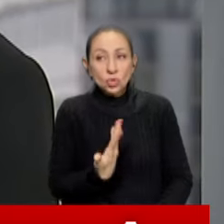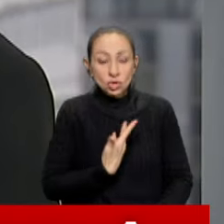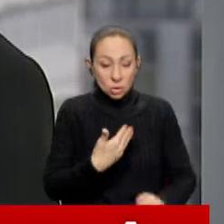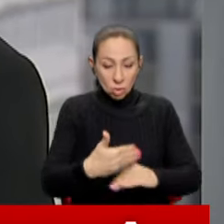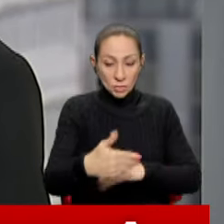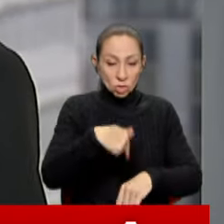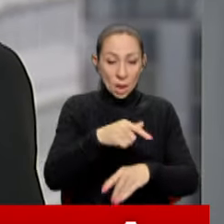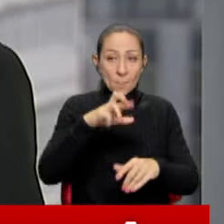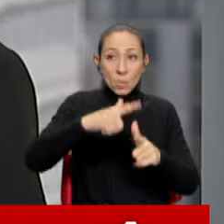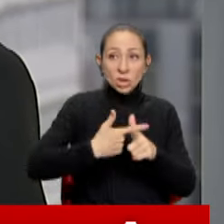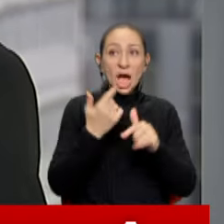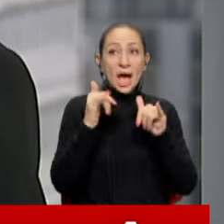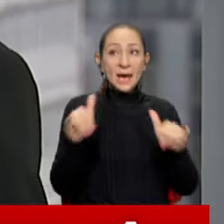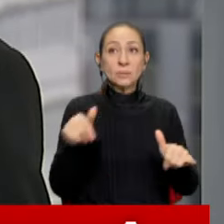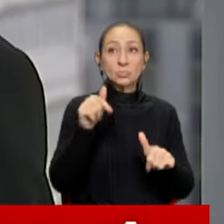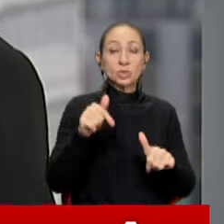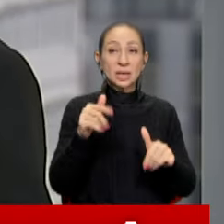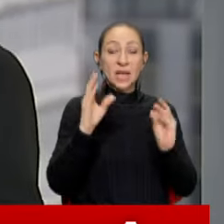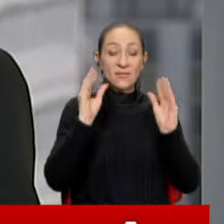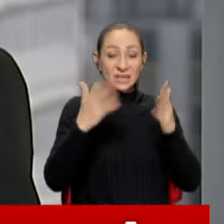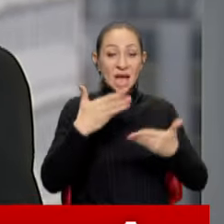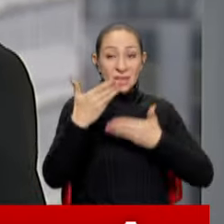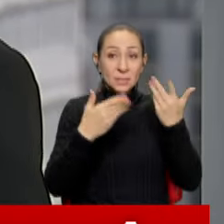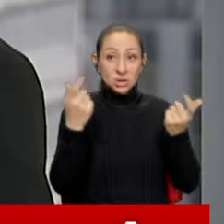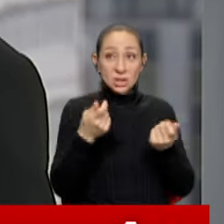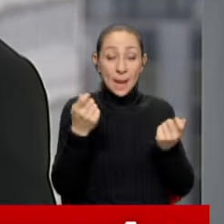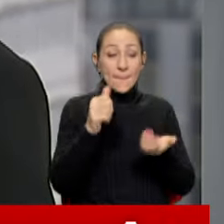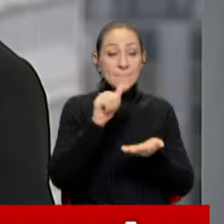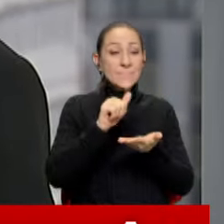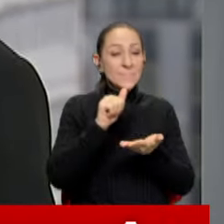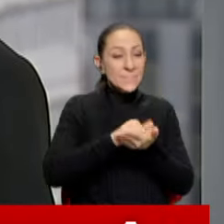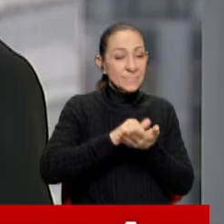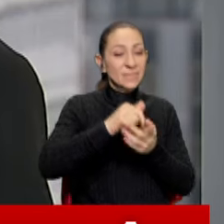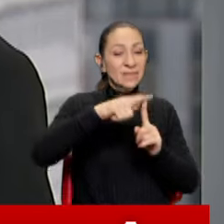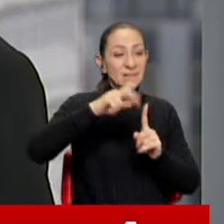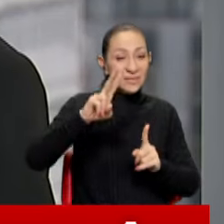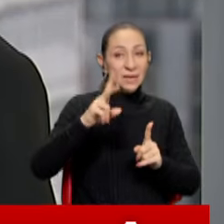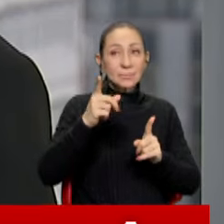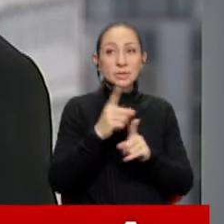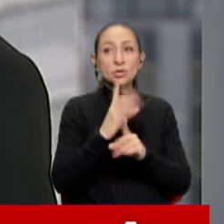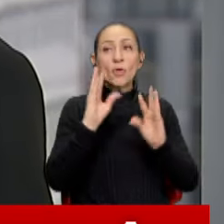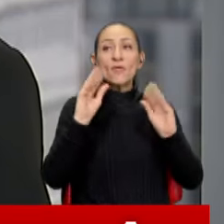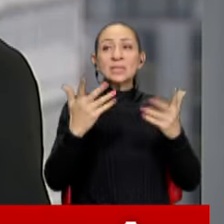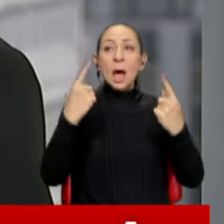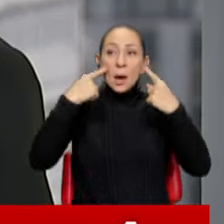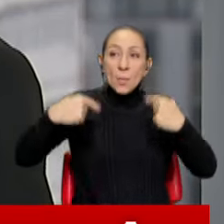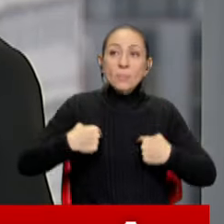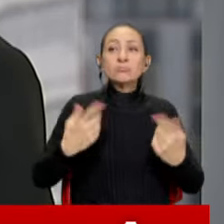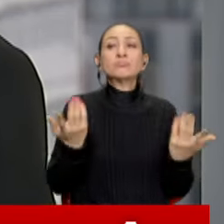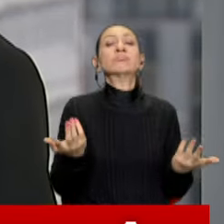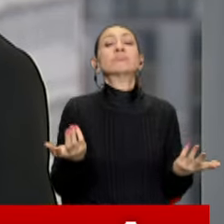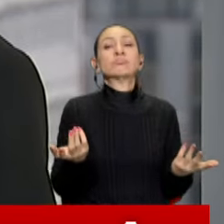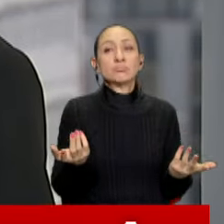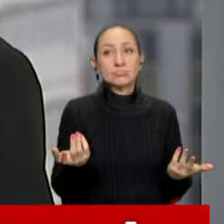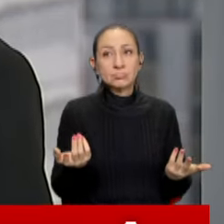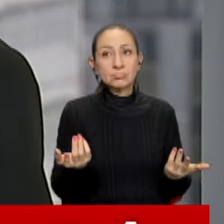önümüzdeki dönemde projelerimizi aynı şekilde buradan daha çok anlatmaya çalışacağız. Basın kuruluşlarında, yazılı basında yine çok fazla yayın kuruluşu,